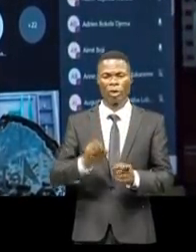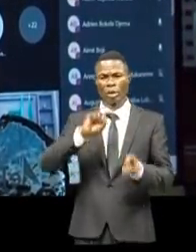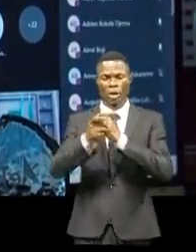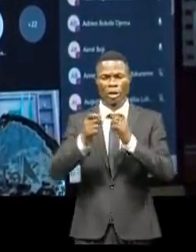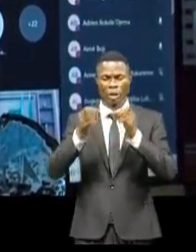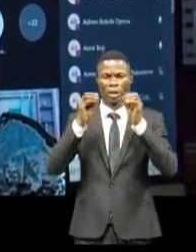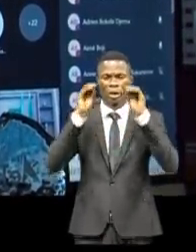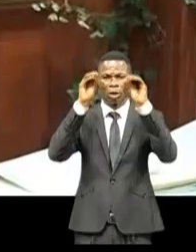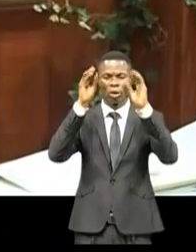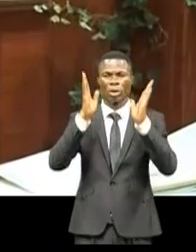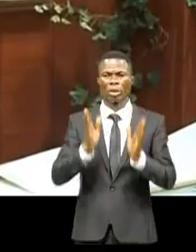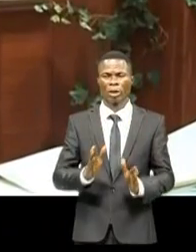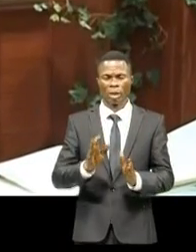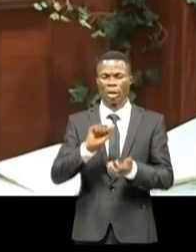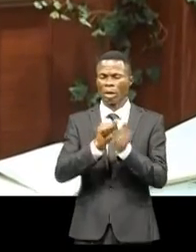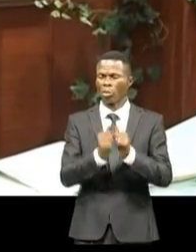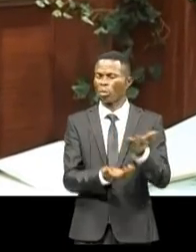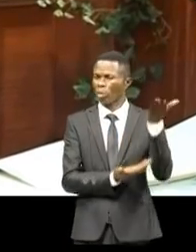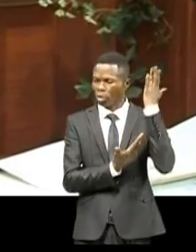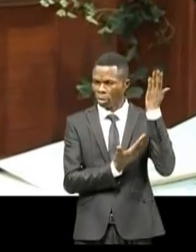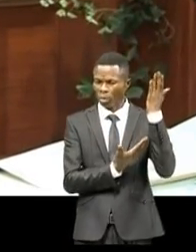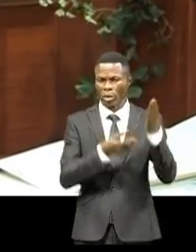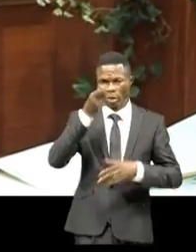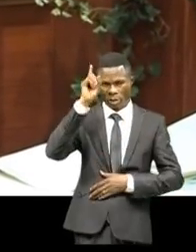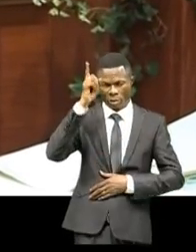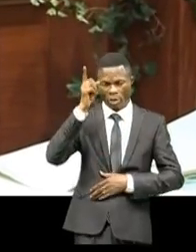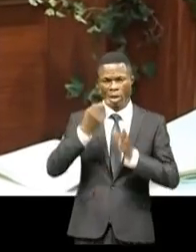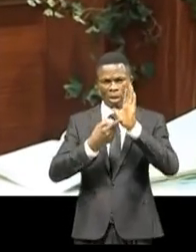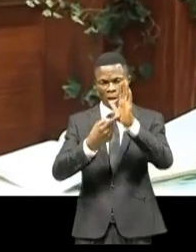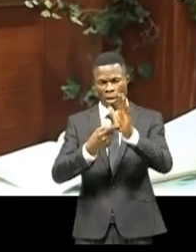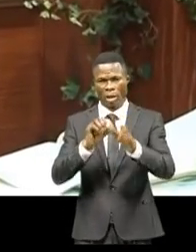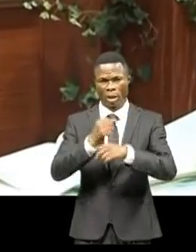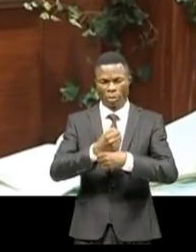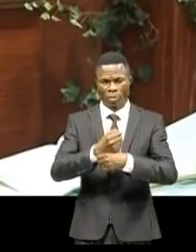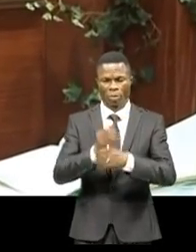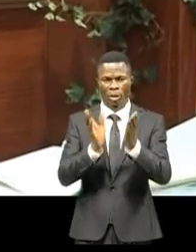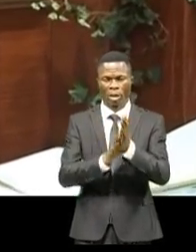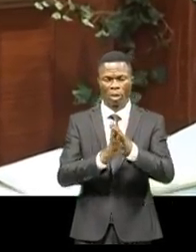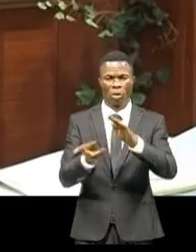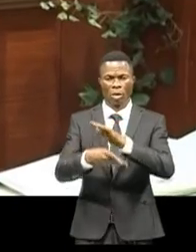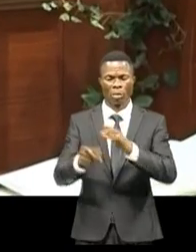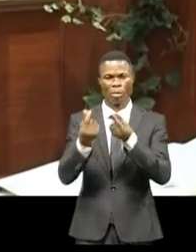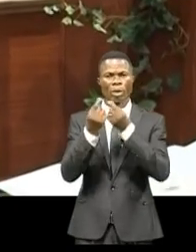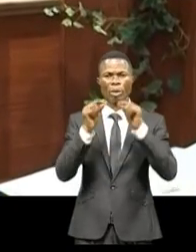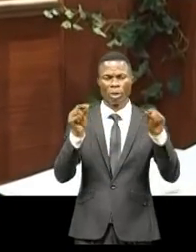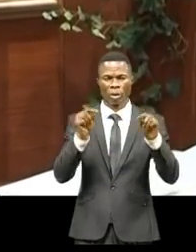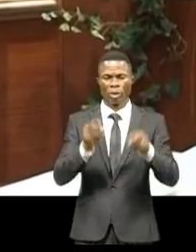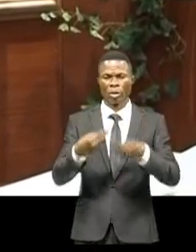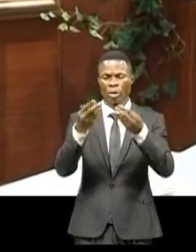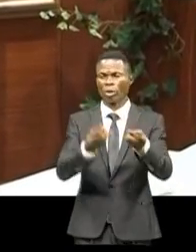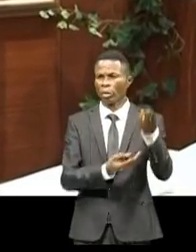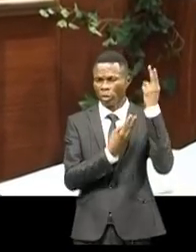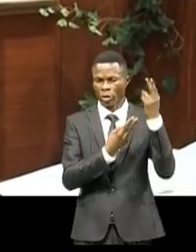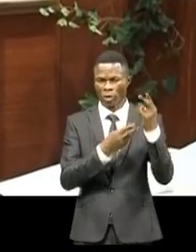l'éducation une priorité. Ceci s'est traduit par l'instauration de la gratuité de l'école et la valorisation